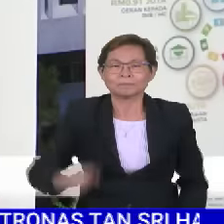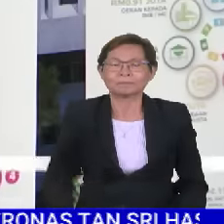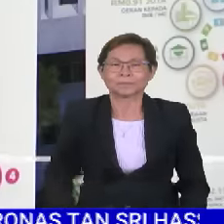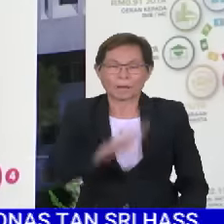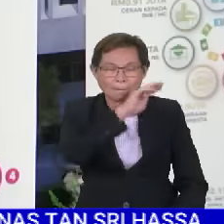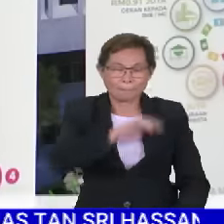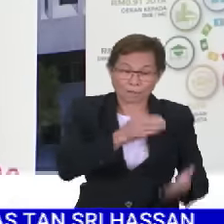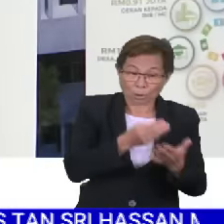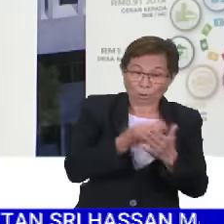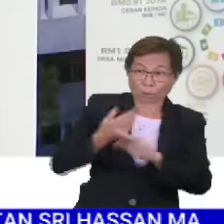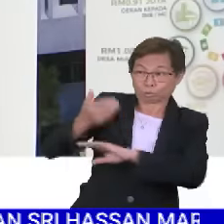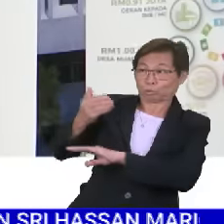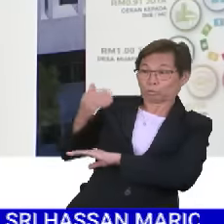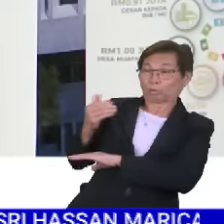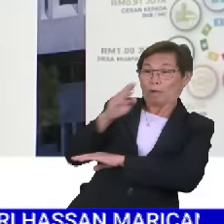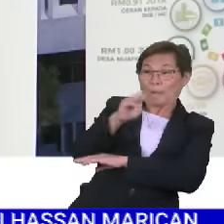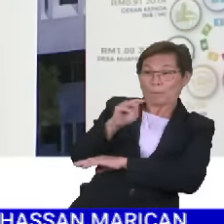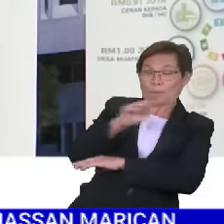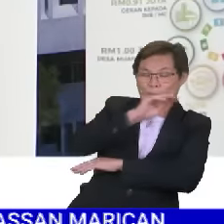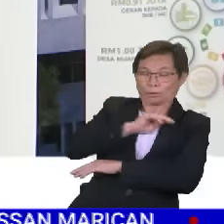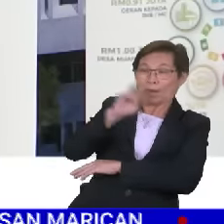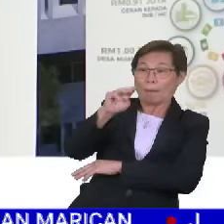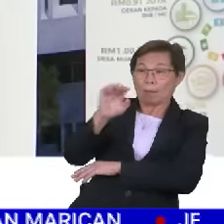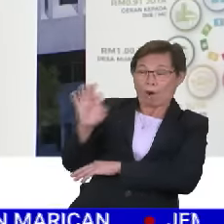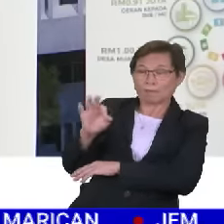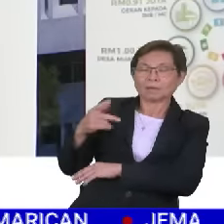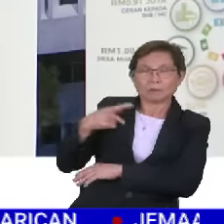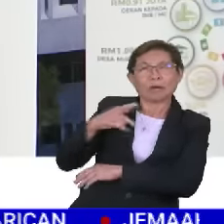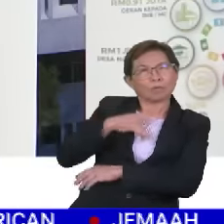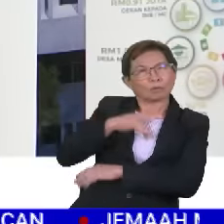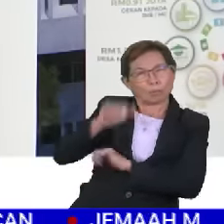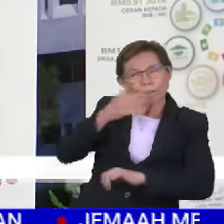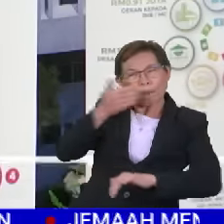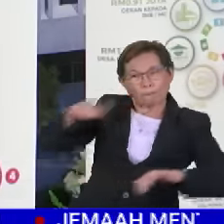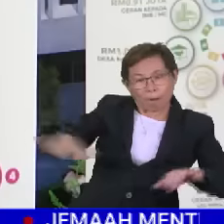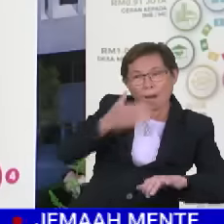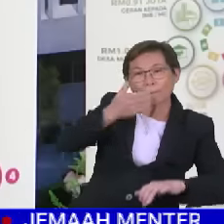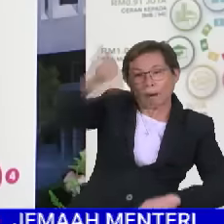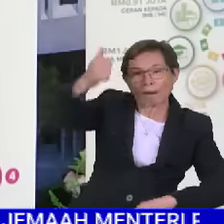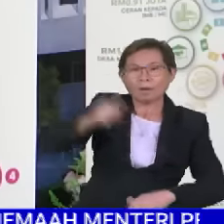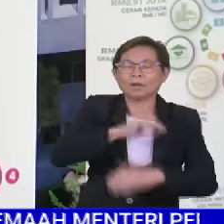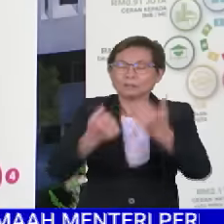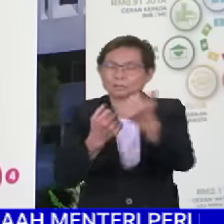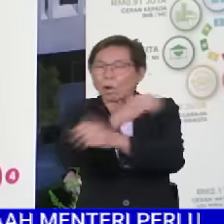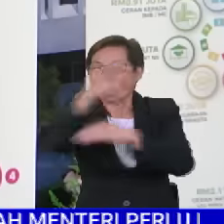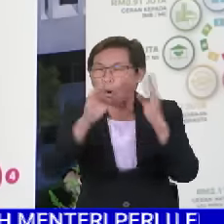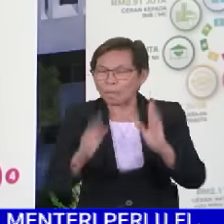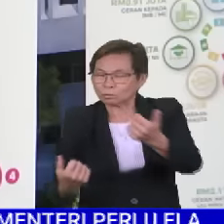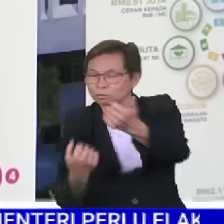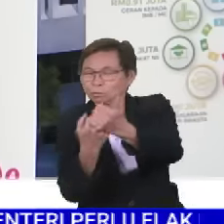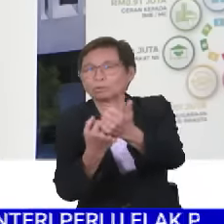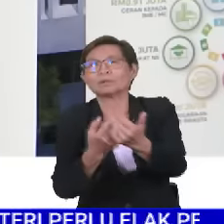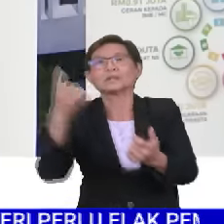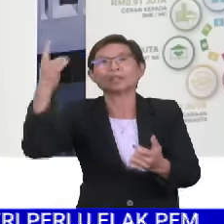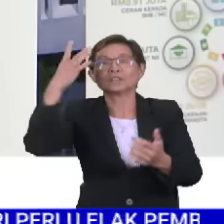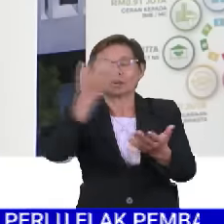Sebagai Menteri Kewangan sebelum ni, saya rasa beliau boleh melakukan yang terbaik dengan ada sokongan daripada semua bangsa di Malaysia ni. InsyaAllah